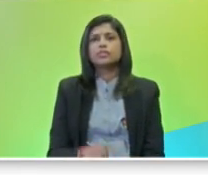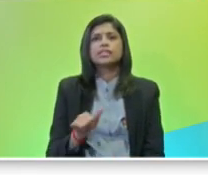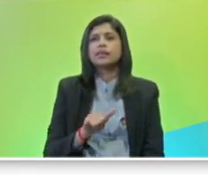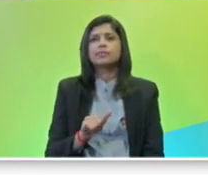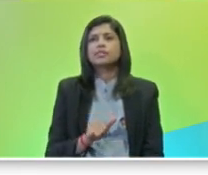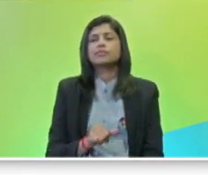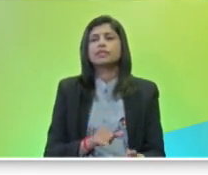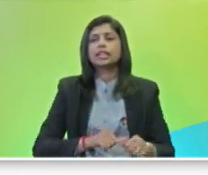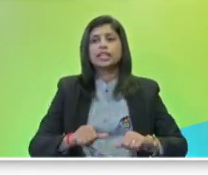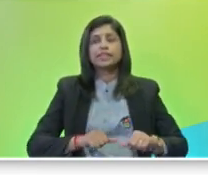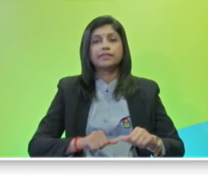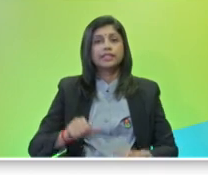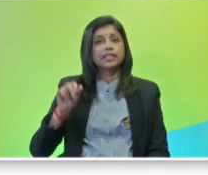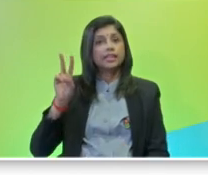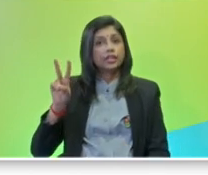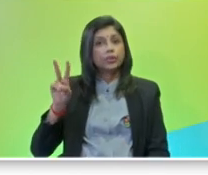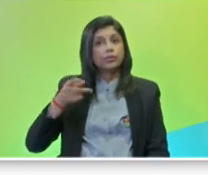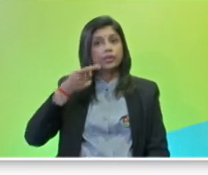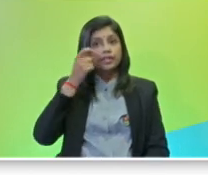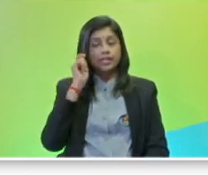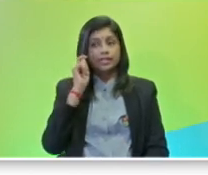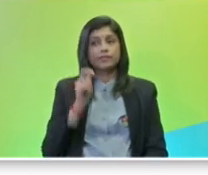kedua tadi cuma bedanya